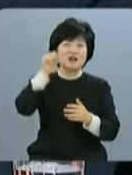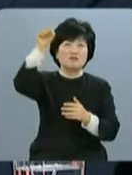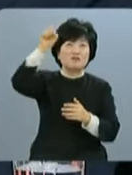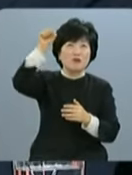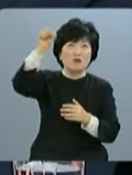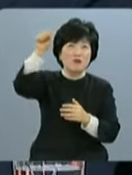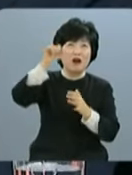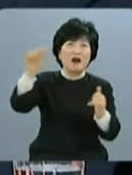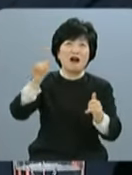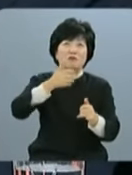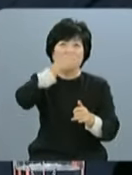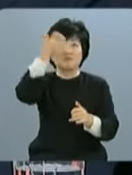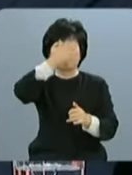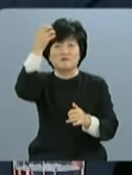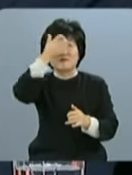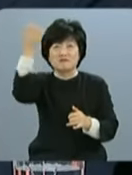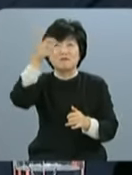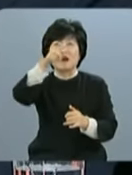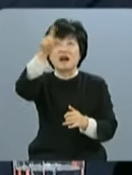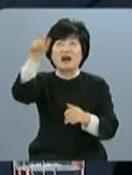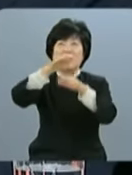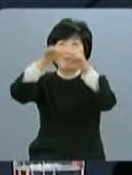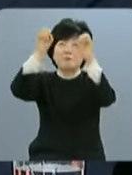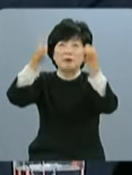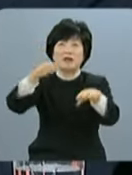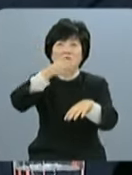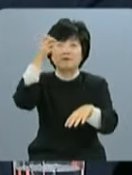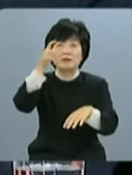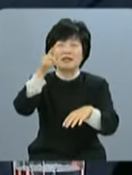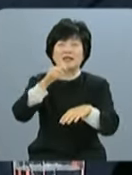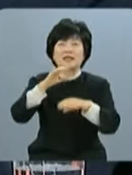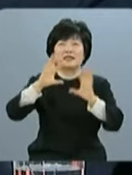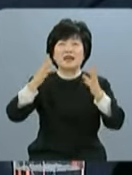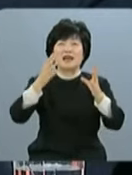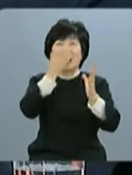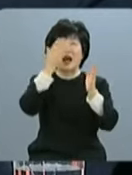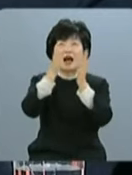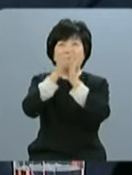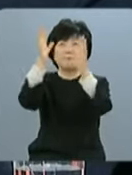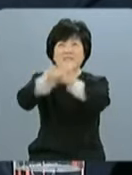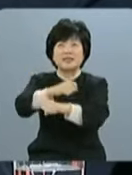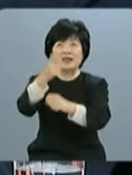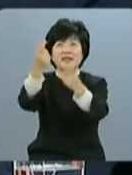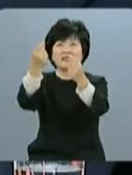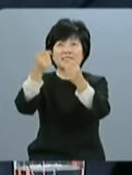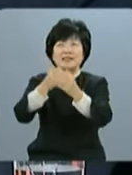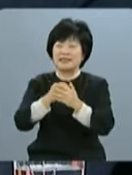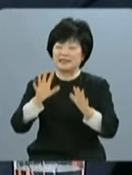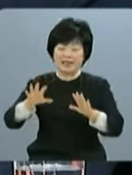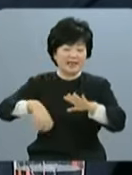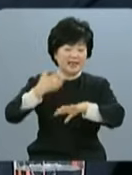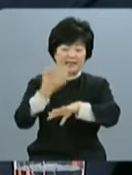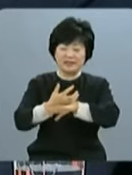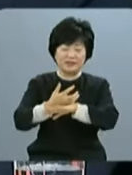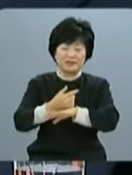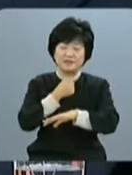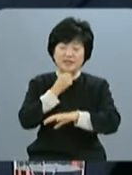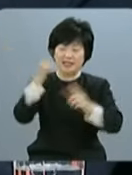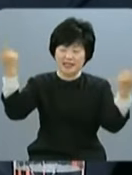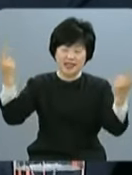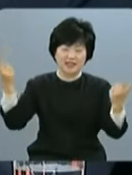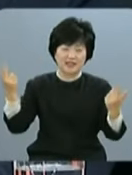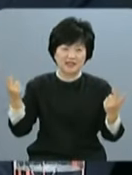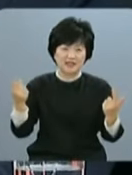저 이상주의 공리공론 가지고 나라를 이렇게 망쳤다. 그래서 이제는 개선되기를 바라는 게 아니라